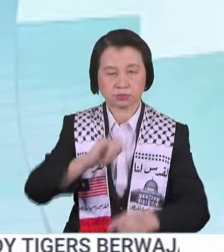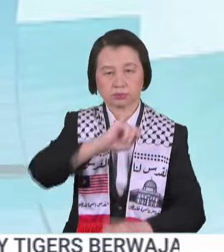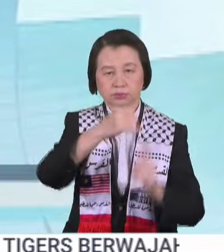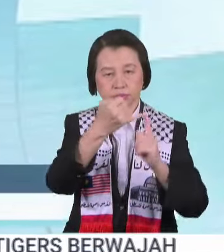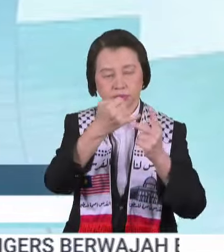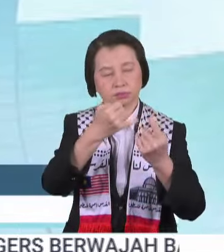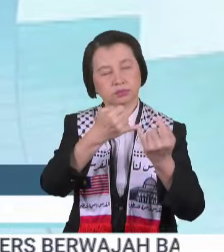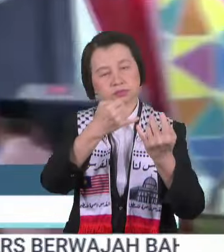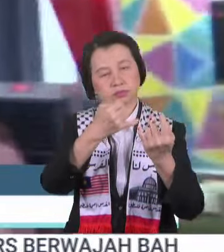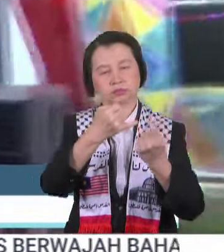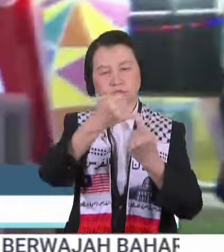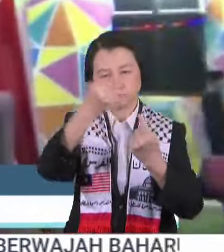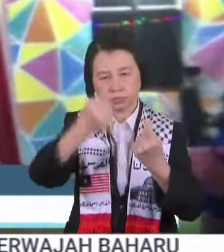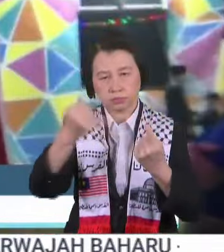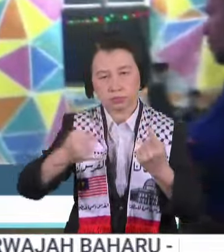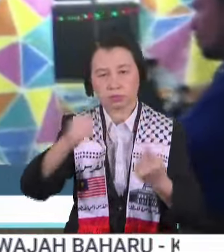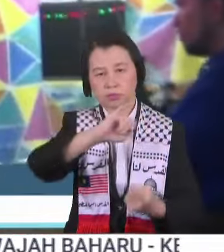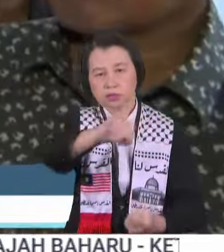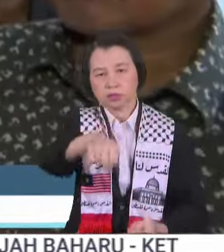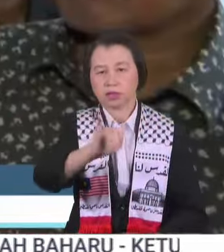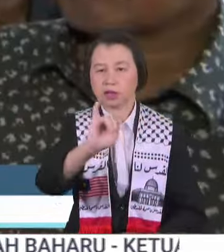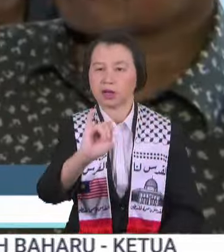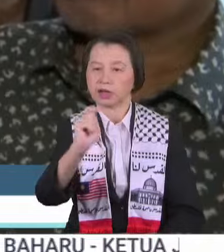malam esok.